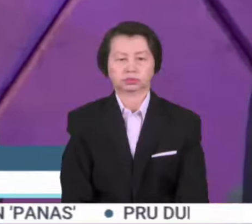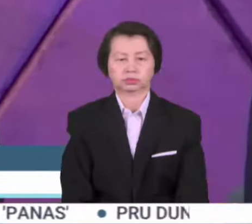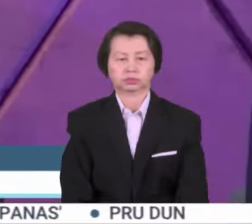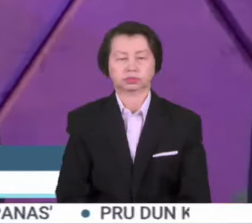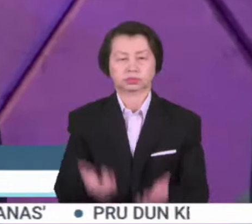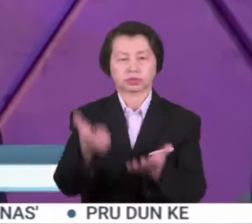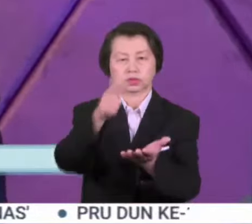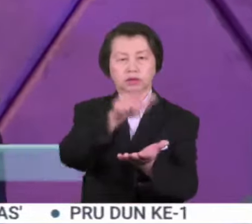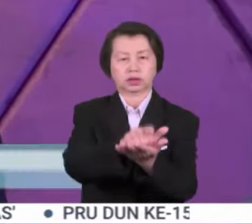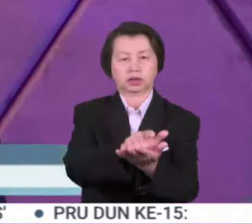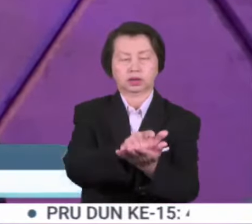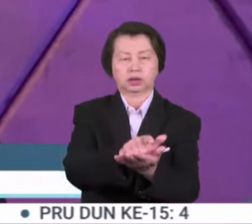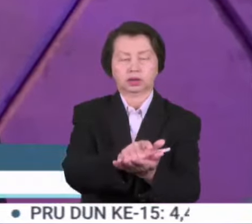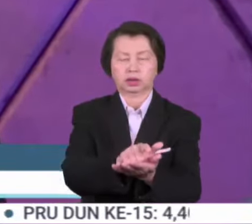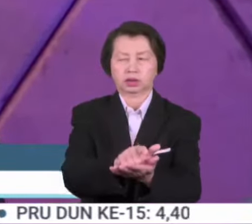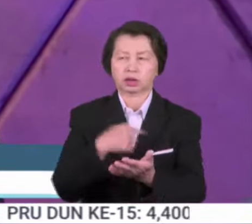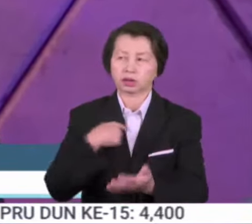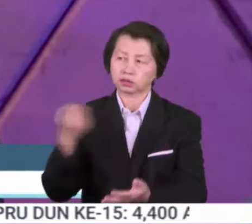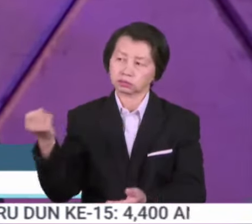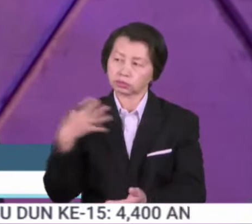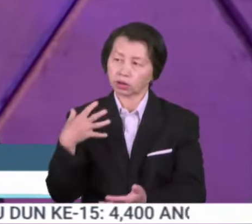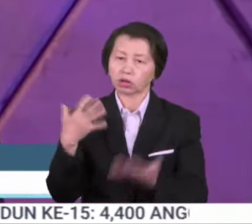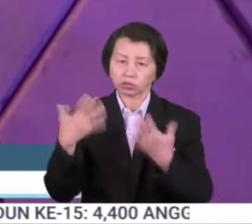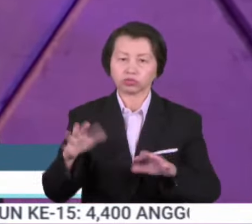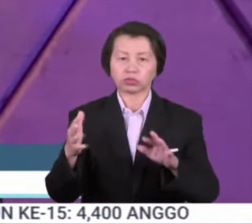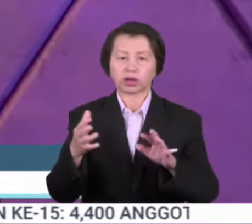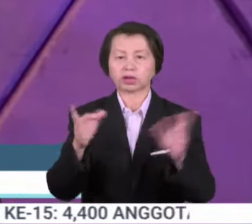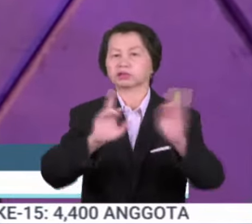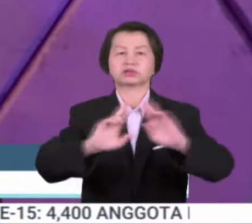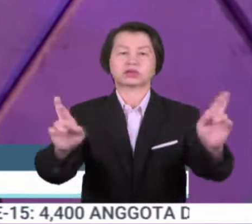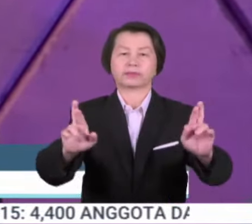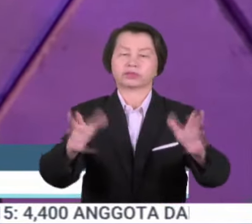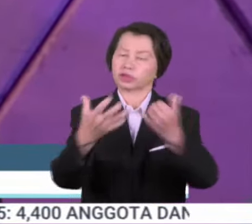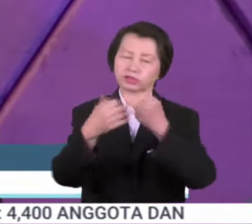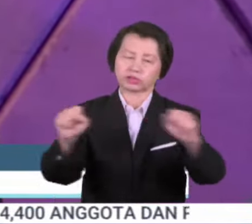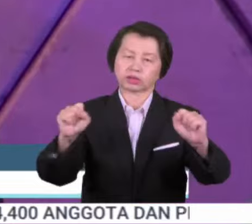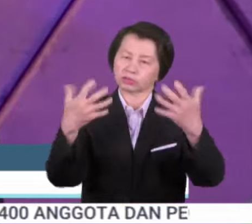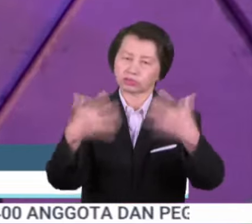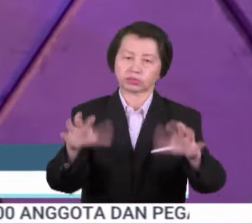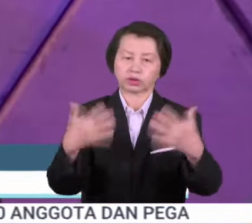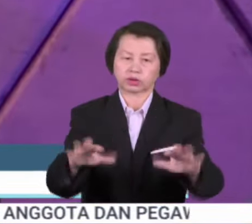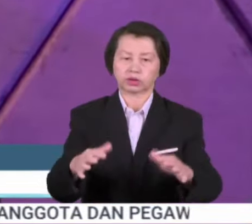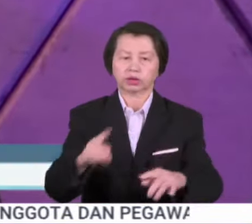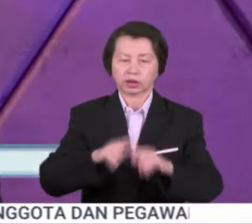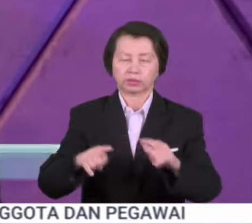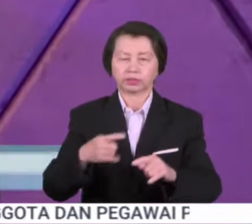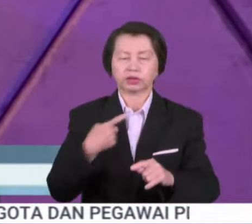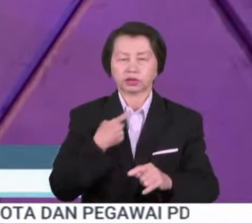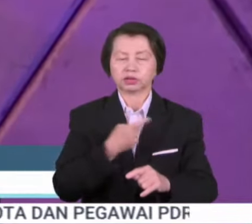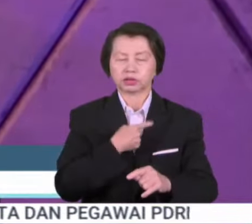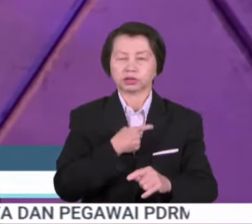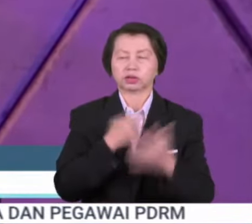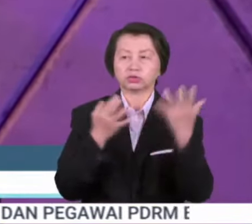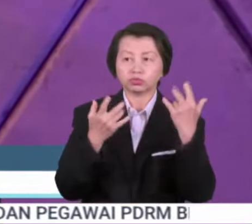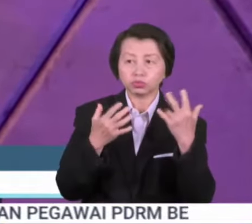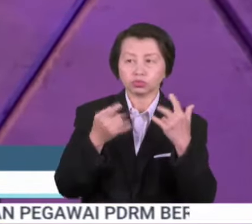Laporan itu saya faham telah siap. Tapi kita masih menunggu untuk ulasan dan kita